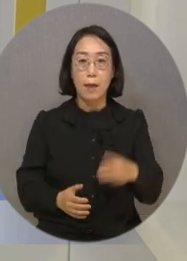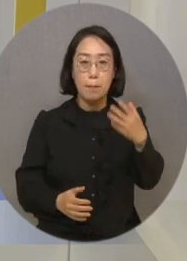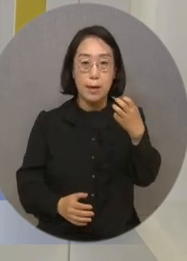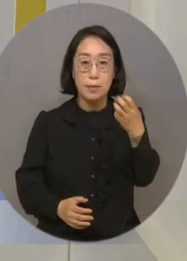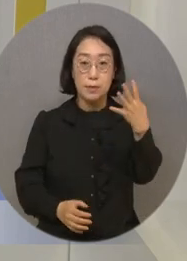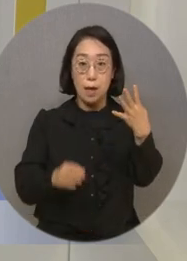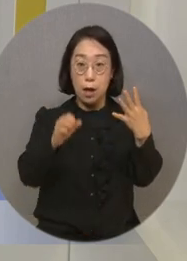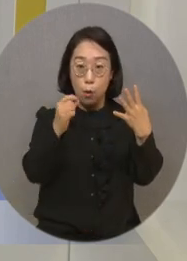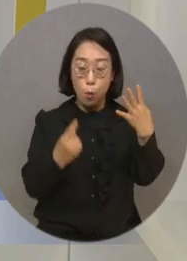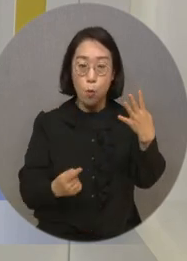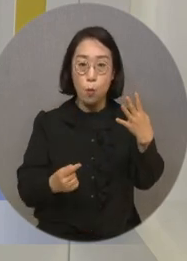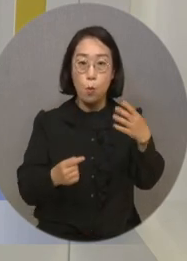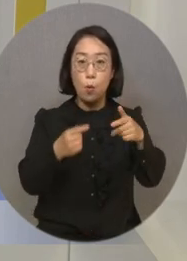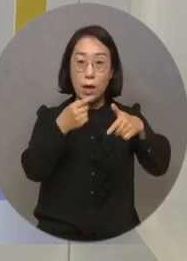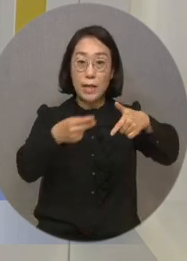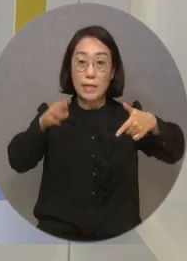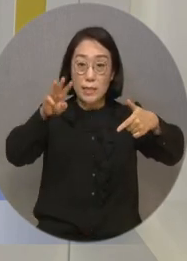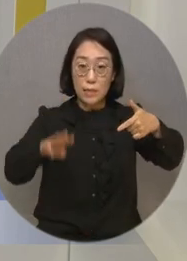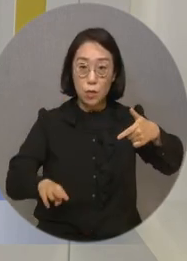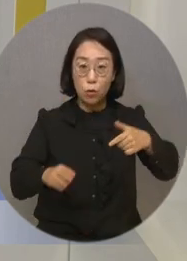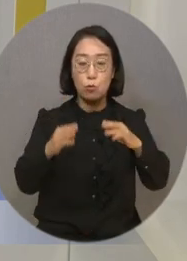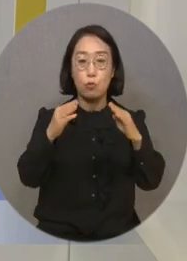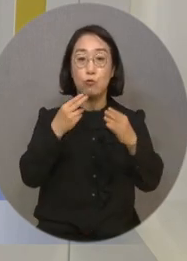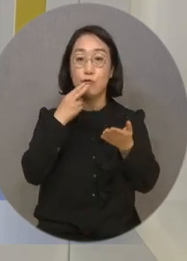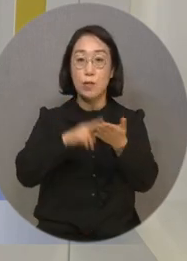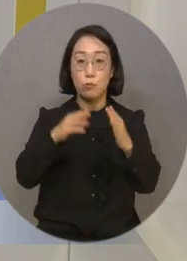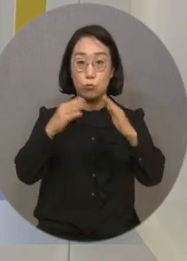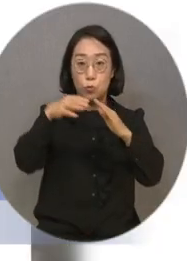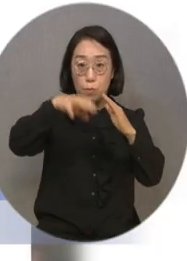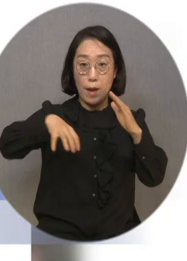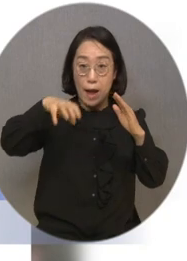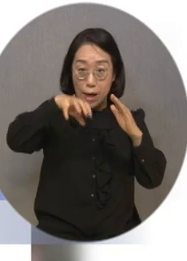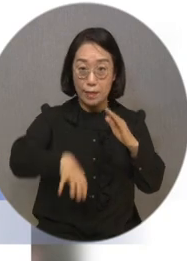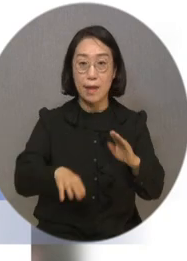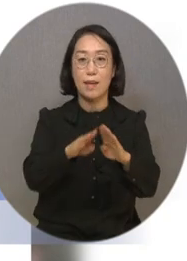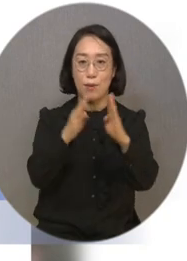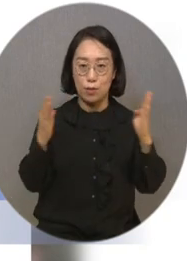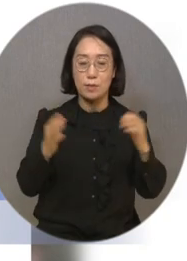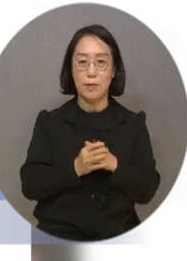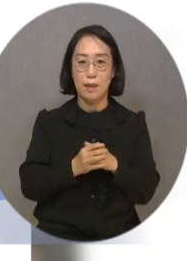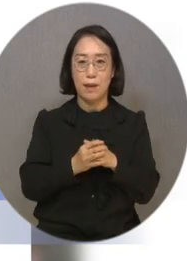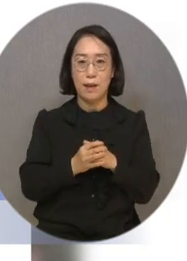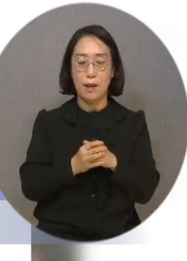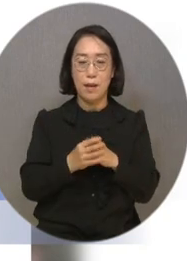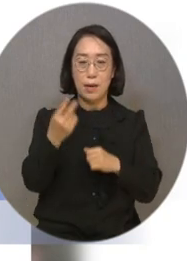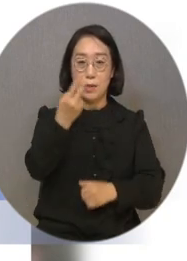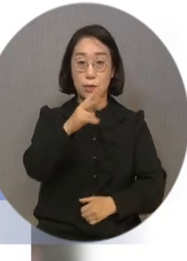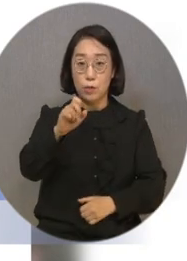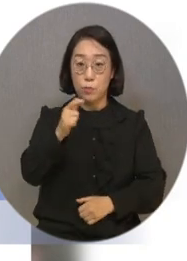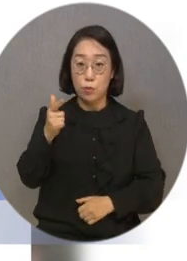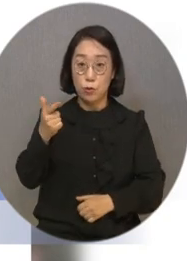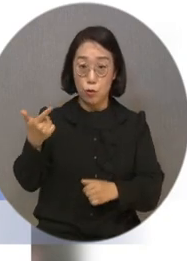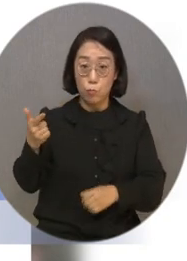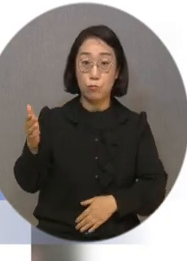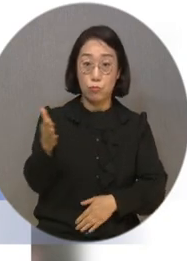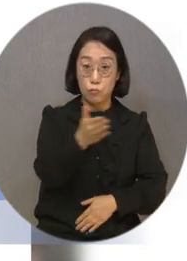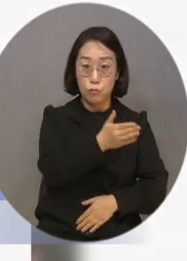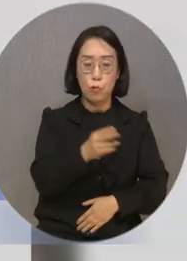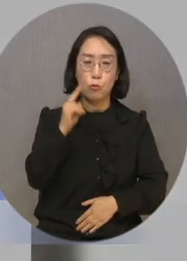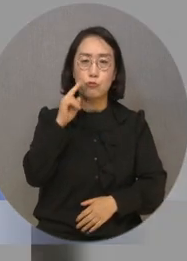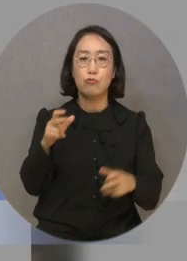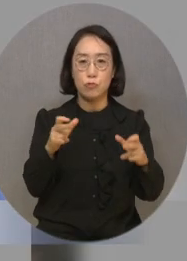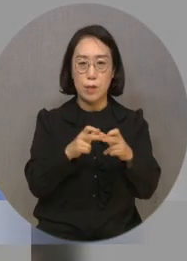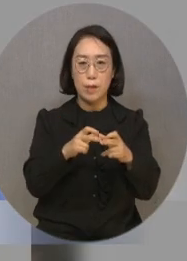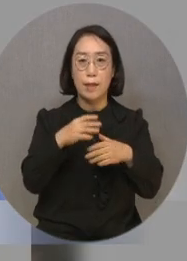84호점이 인천 남동우체국점에 문을 열었습니다 개발원은 지난 2016년부터 중증장애인에게